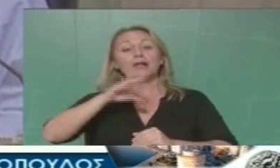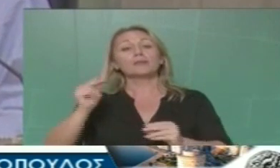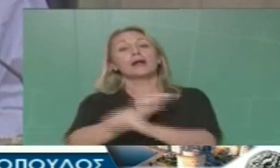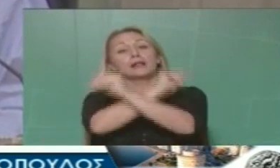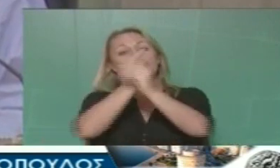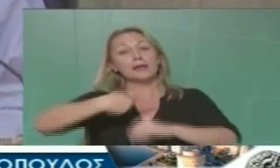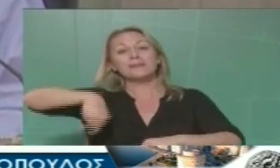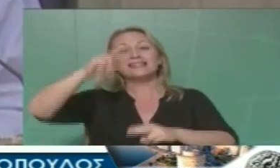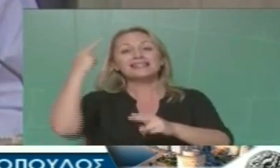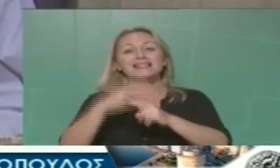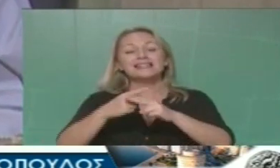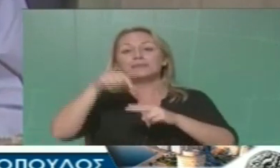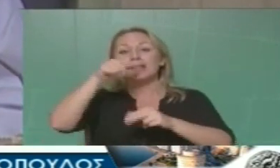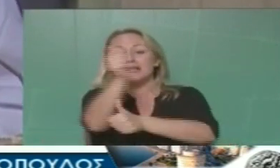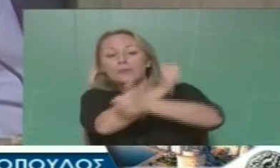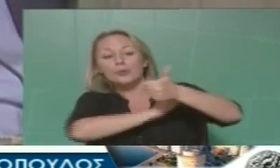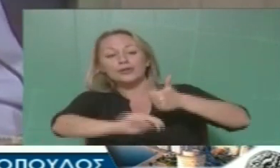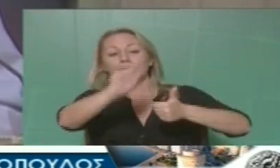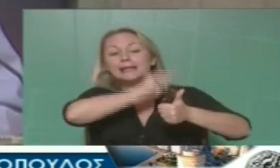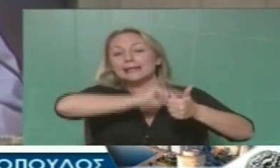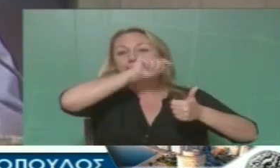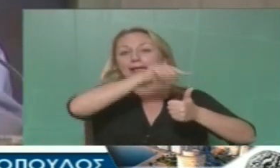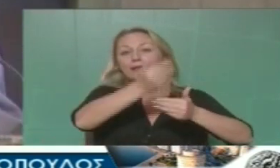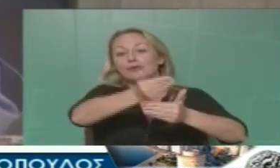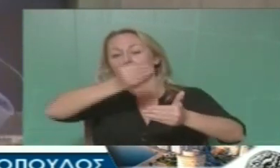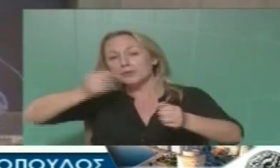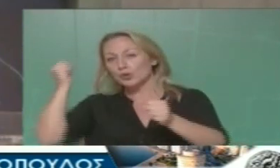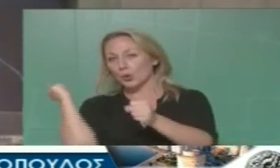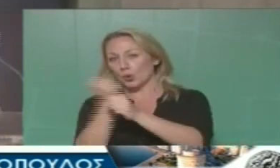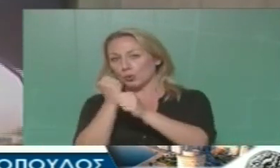συμπεράσματα τι σημαίνει όταν βάζεις μπροστά το κέρδος και πίσω βεβαίως την εργασία και τα λαϊκά συμφέροντα.